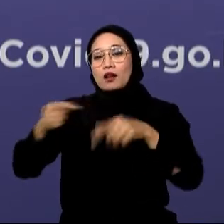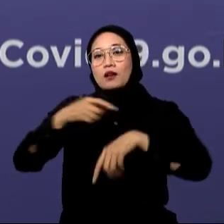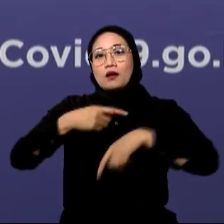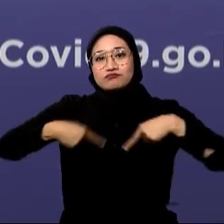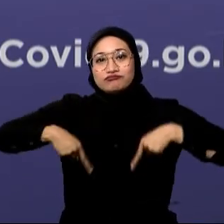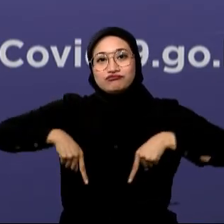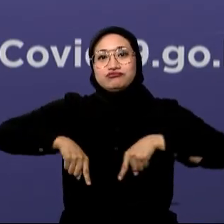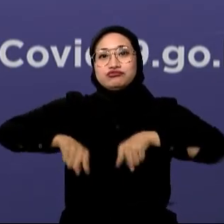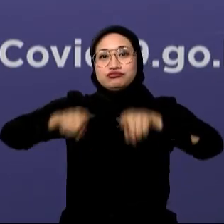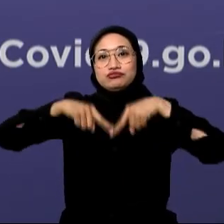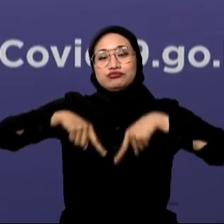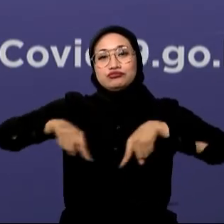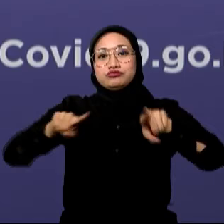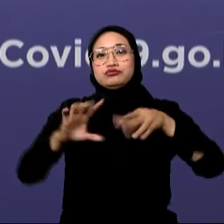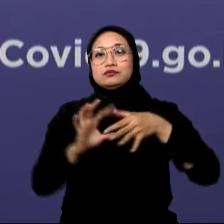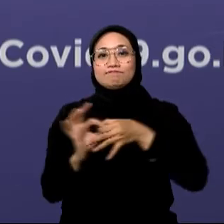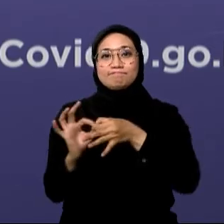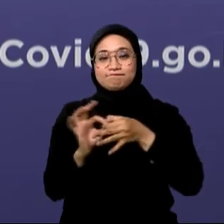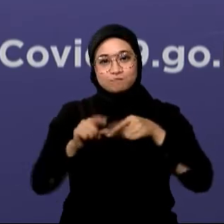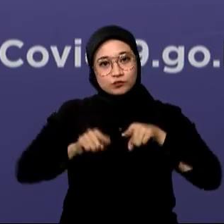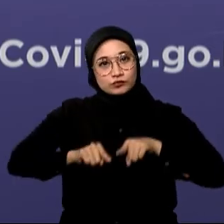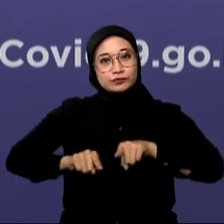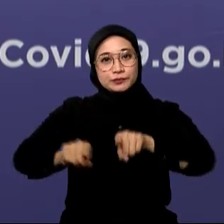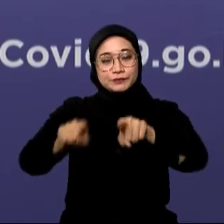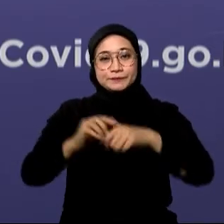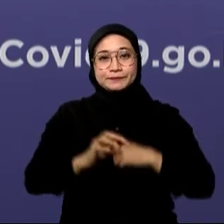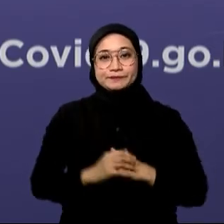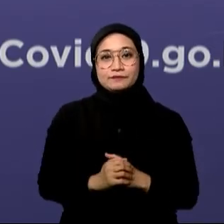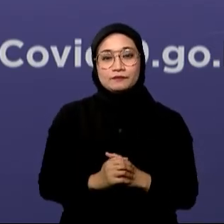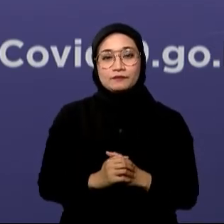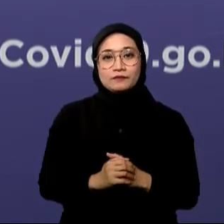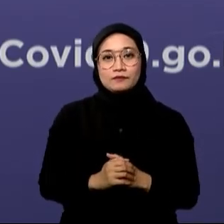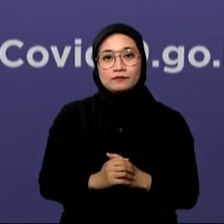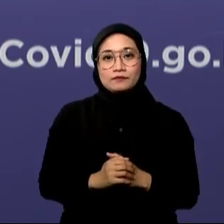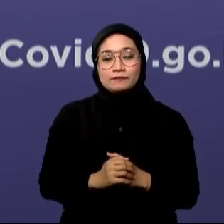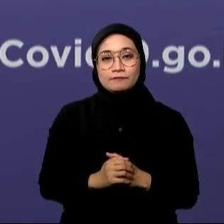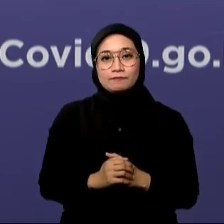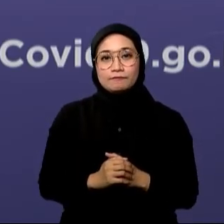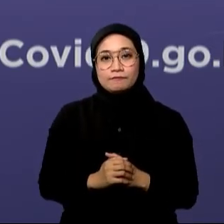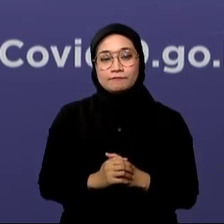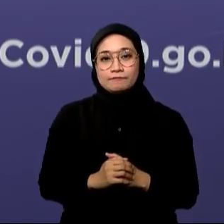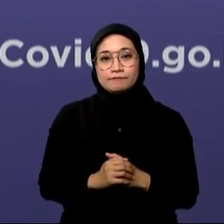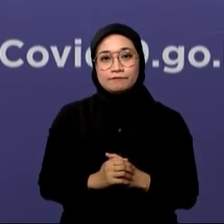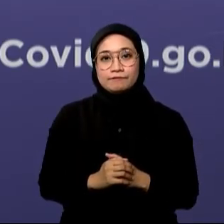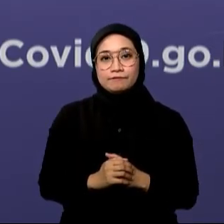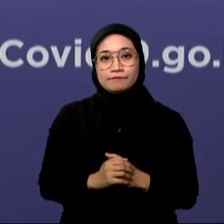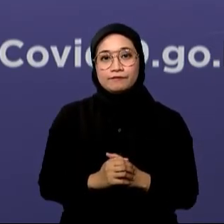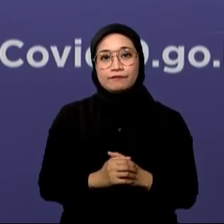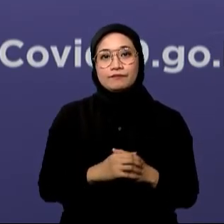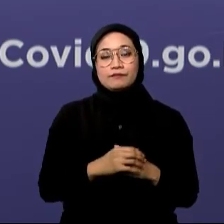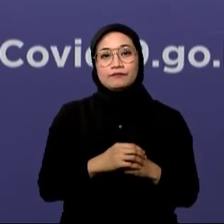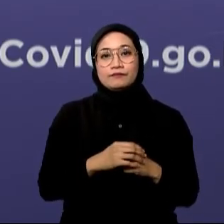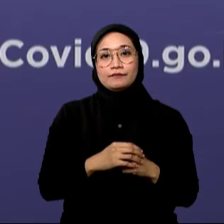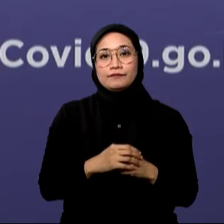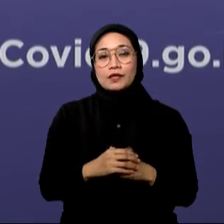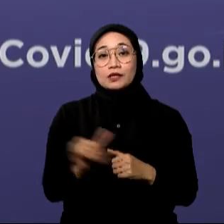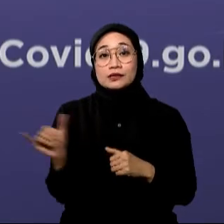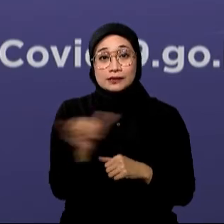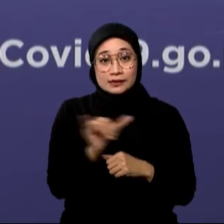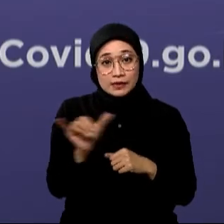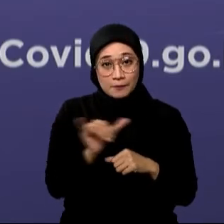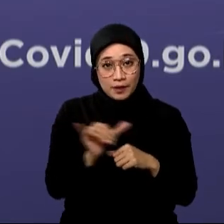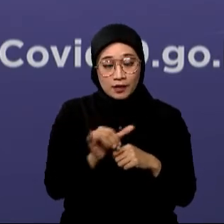secara keseluruhan, maka pengelolaan pandemi ini secara global juga bisa kita laksanakan dengan satu irama yang